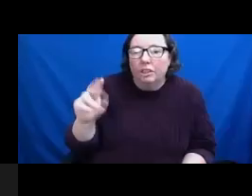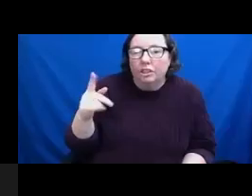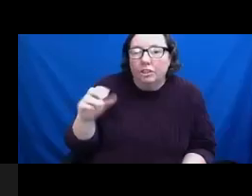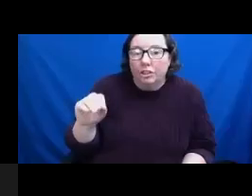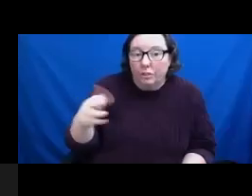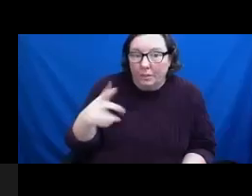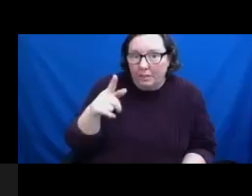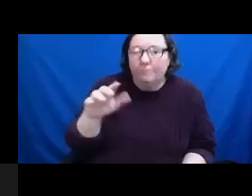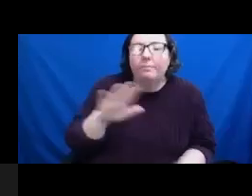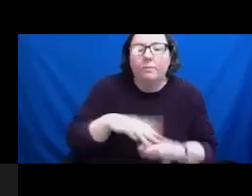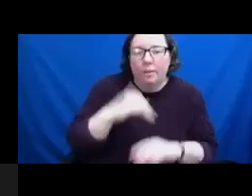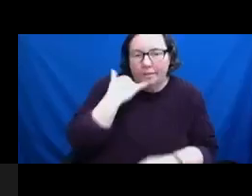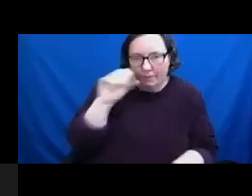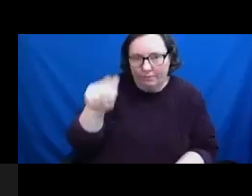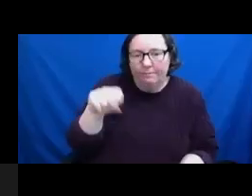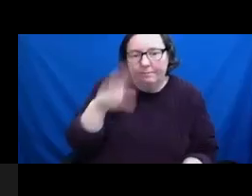Hi.